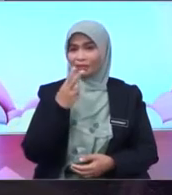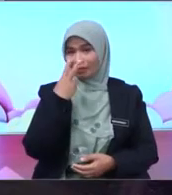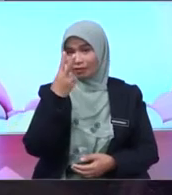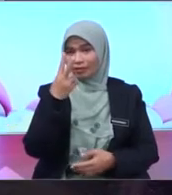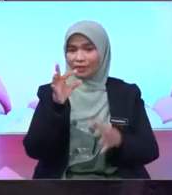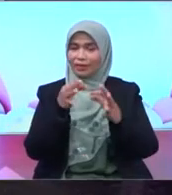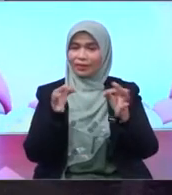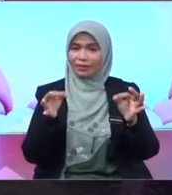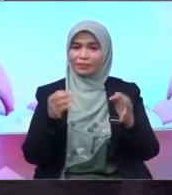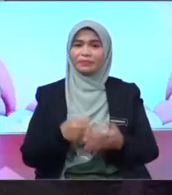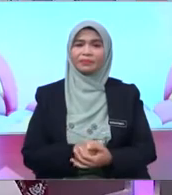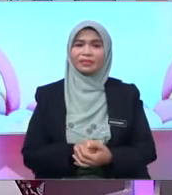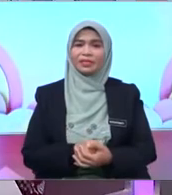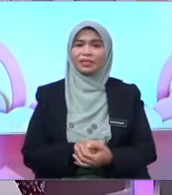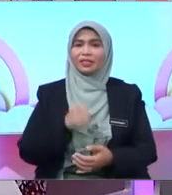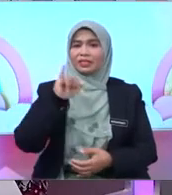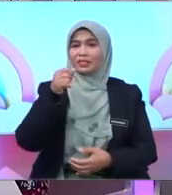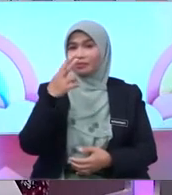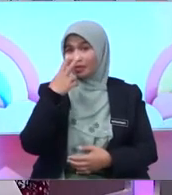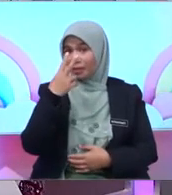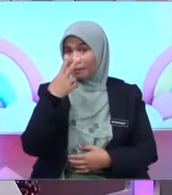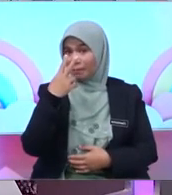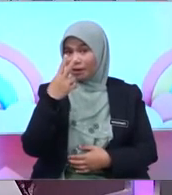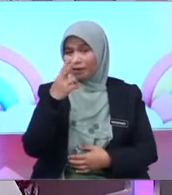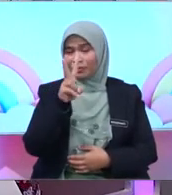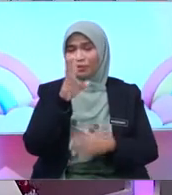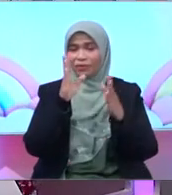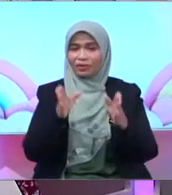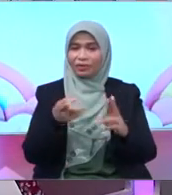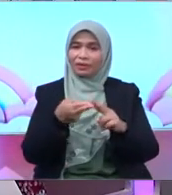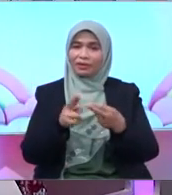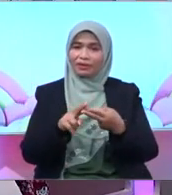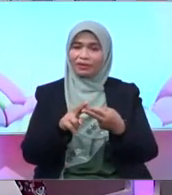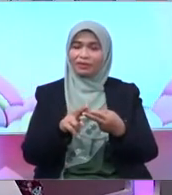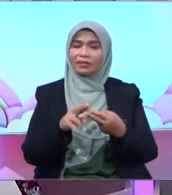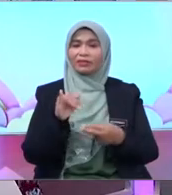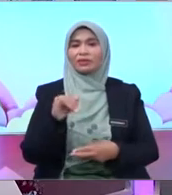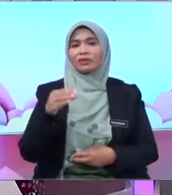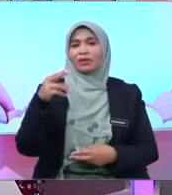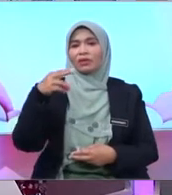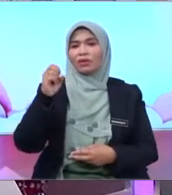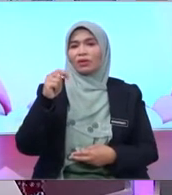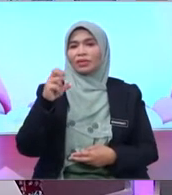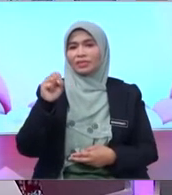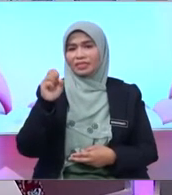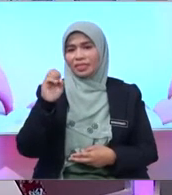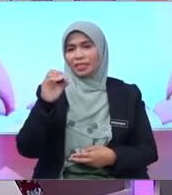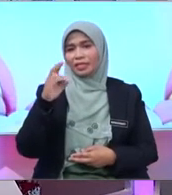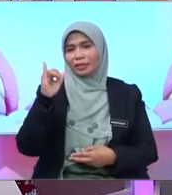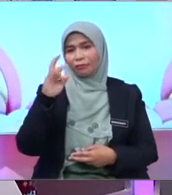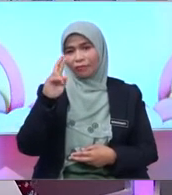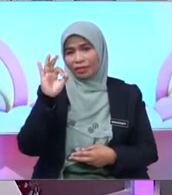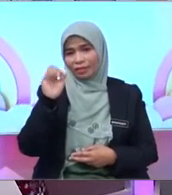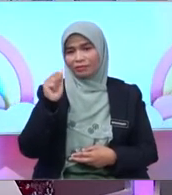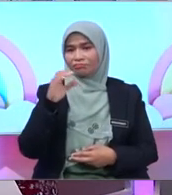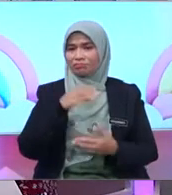ayat demi ayat Oke Jefri ternampak dua orang rasanya yaitu hongseng Devin mencontek dinding